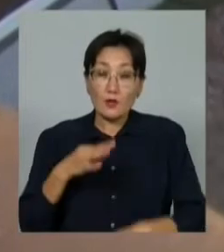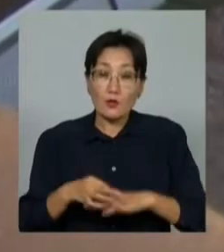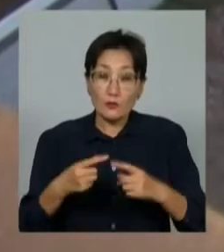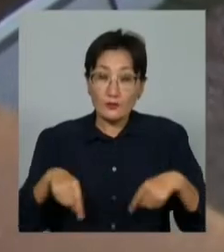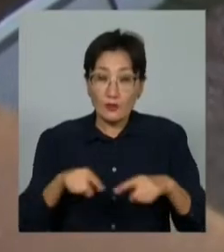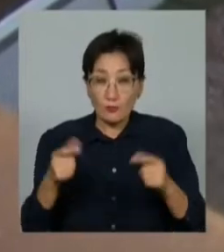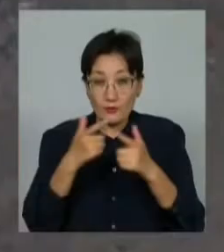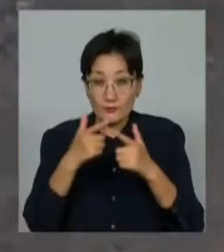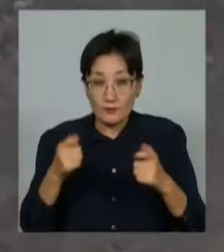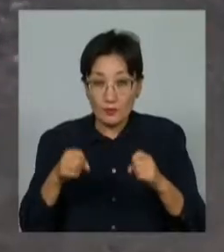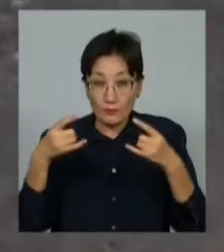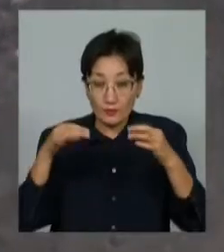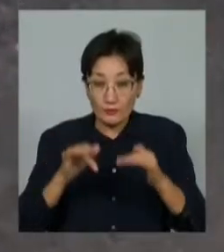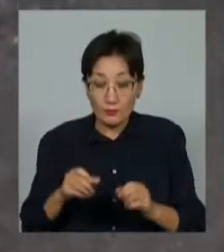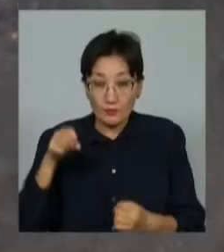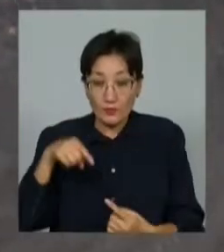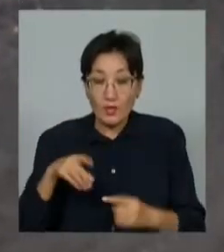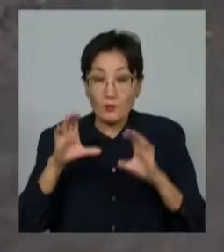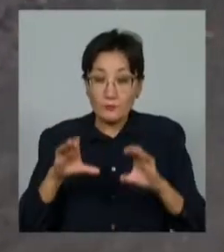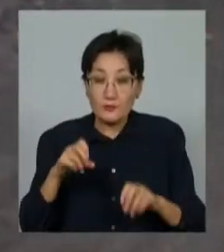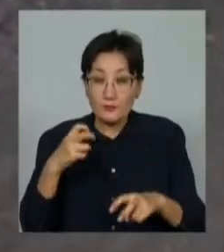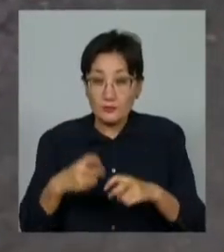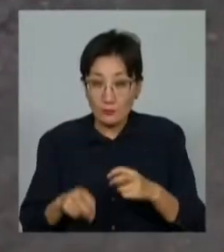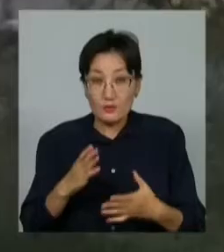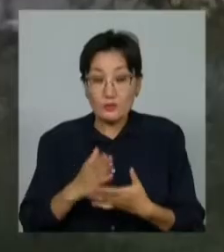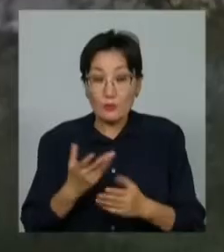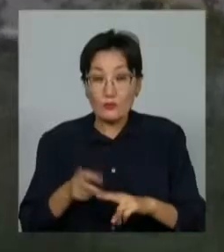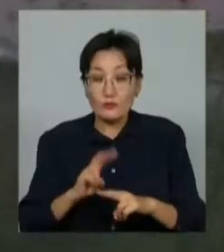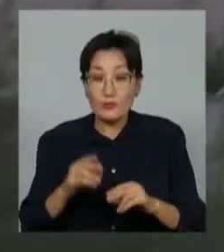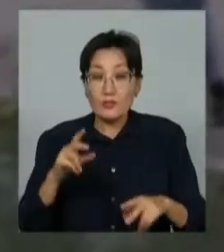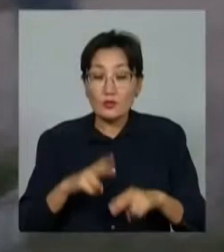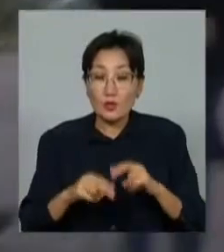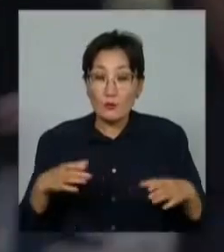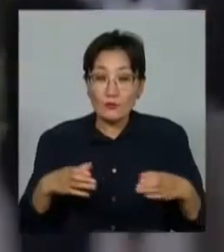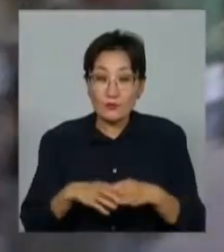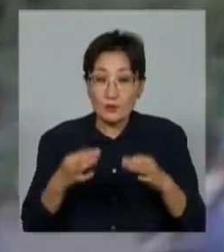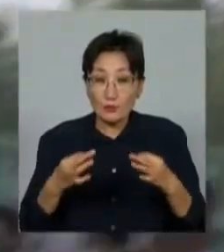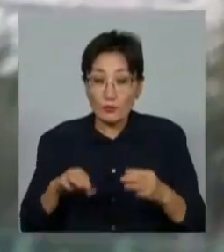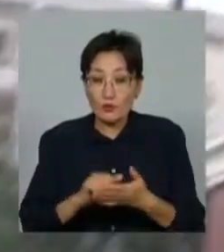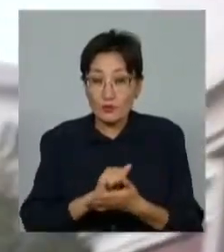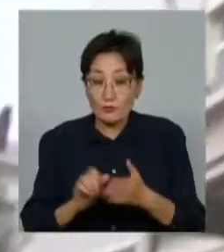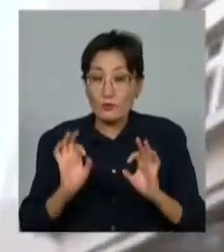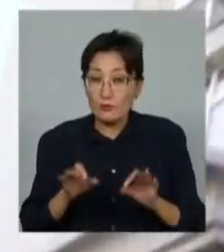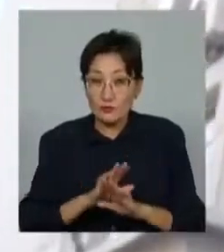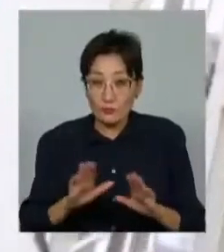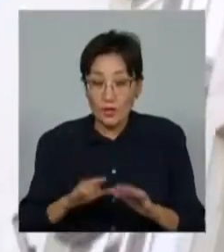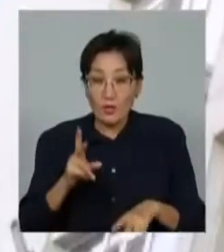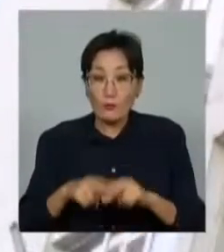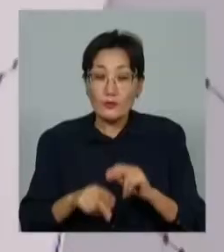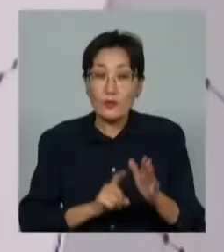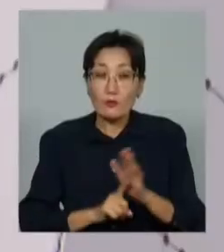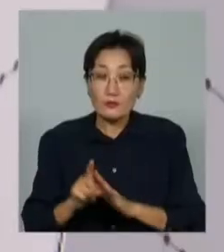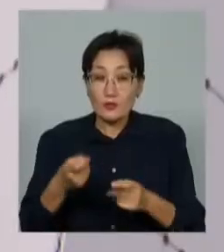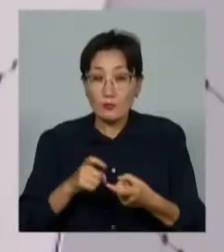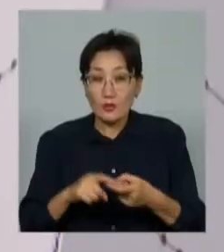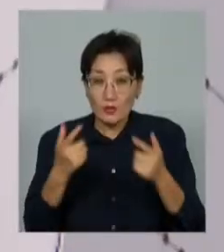басқарманың ақпараттық базасына сәйкес, бұл жерде заң бұзушылықтар бар. Себебі құрылыс компаниясының рұқсат қағаздары дұрыс емес. Құрылысты бастау